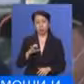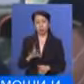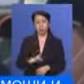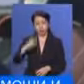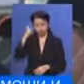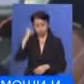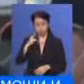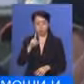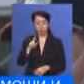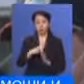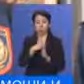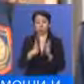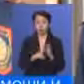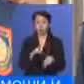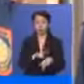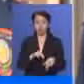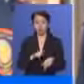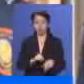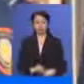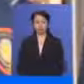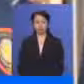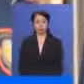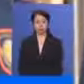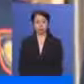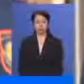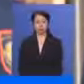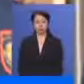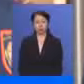Республики Казахстан и 119 полицейских.